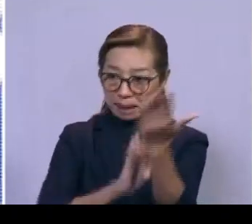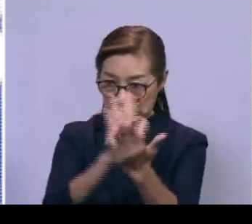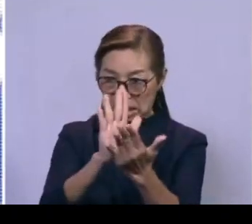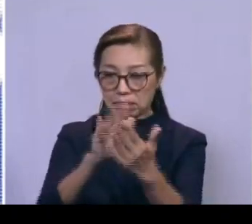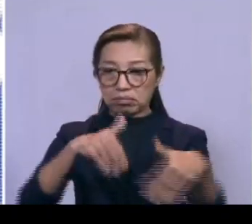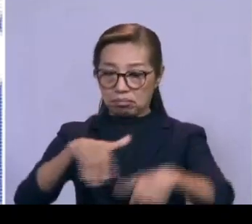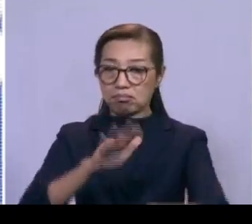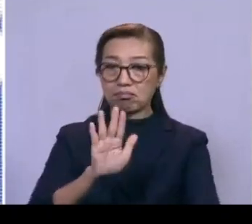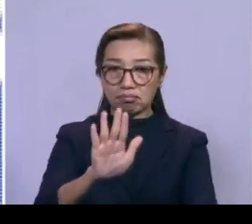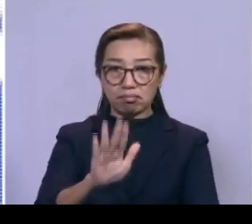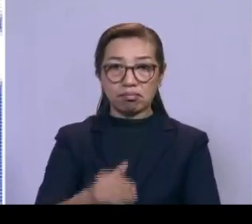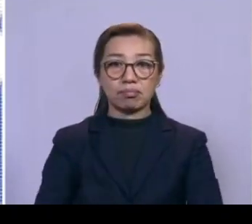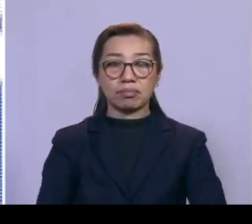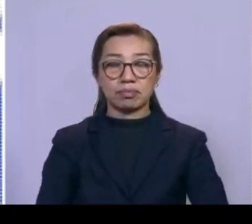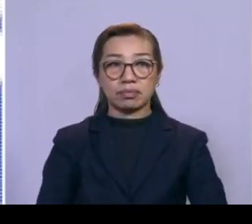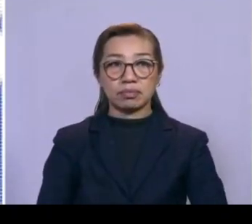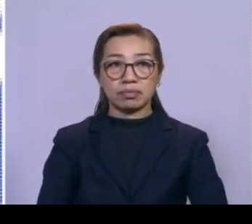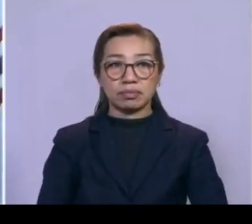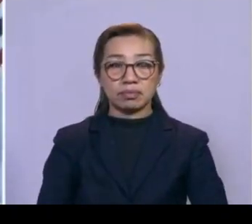ติ